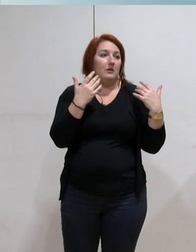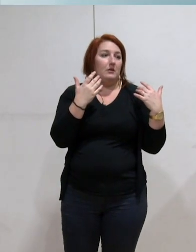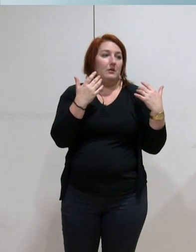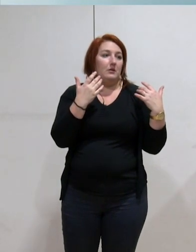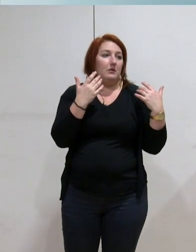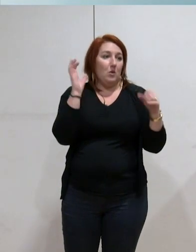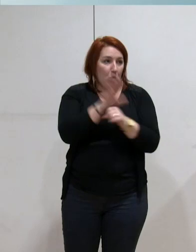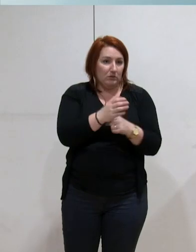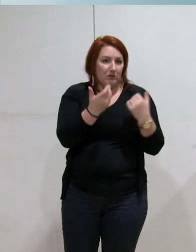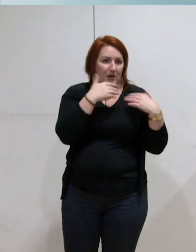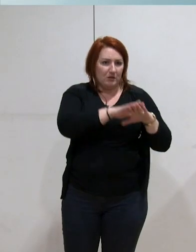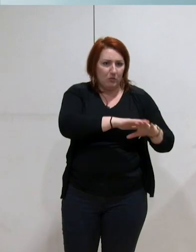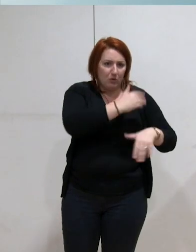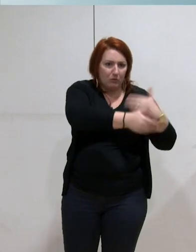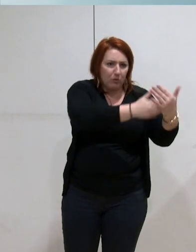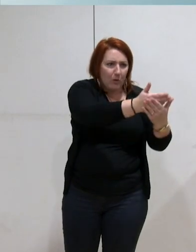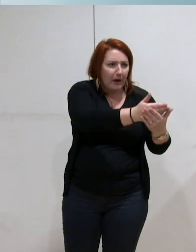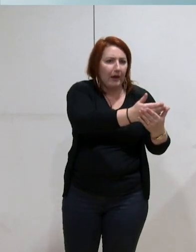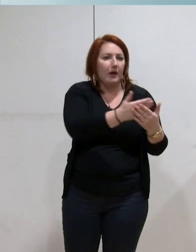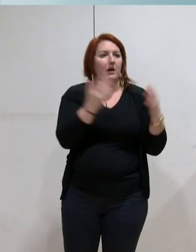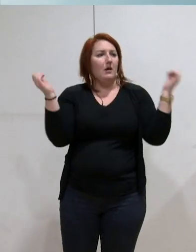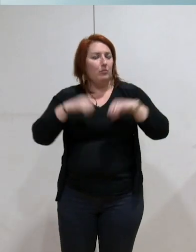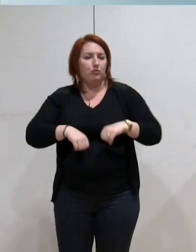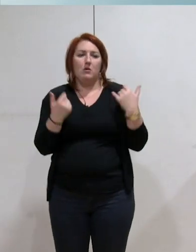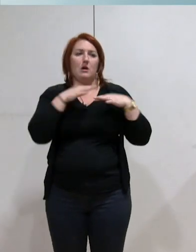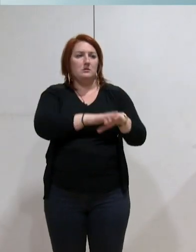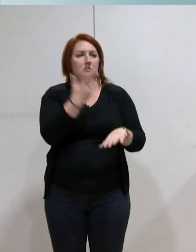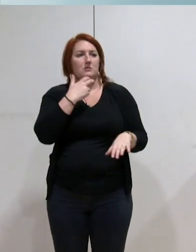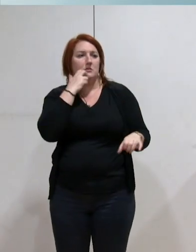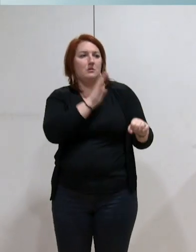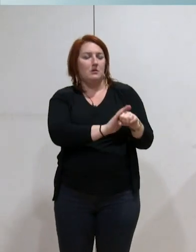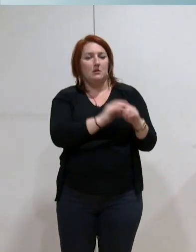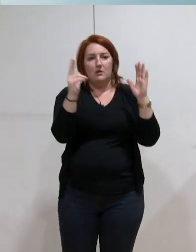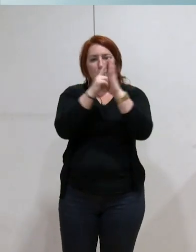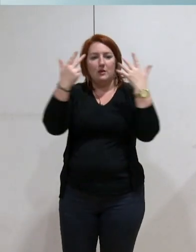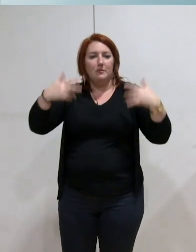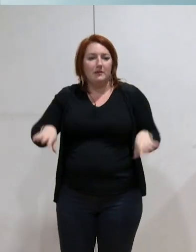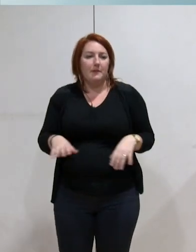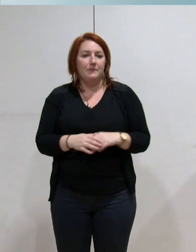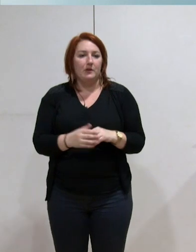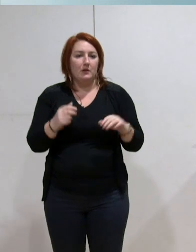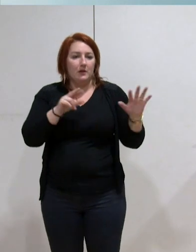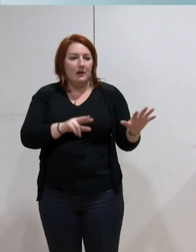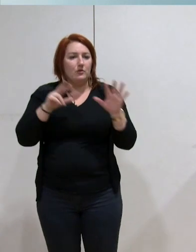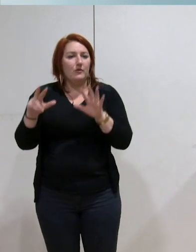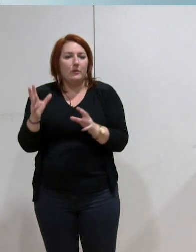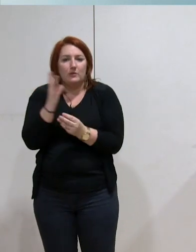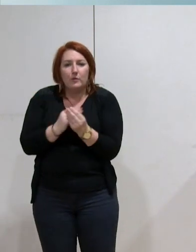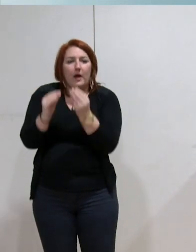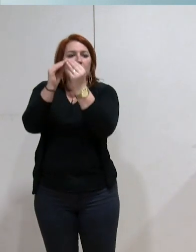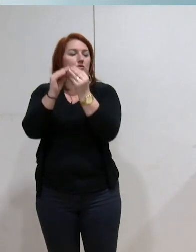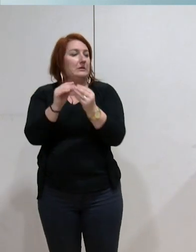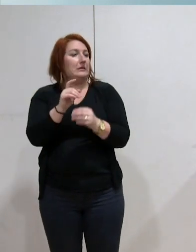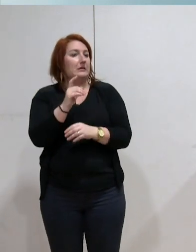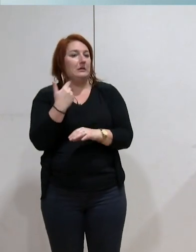à adopté la 88 Palais des Sport piermes France c'est donc une délibération rajoutée comme nous